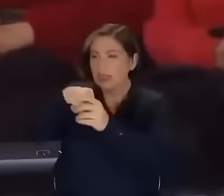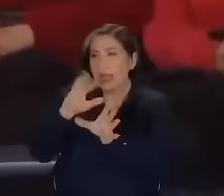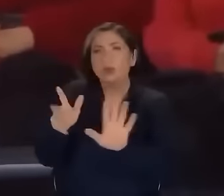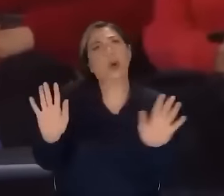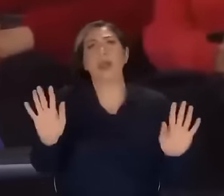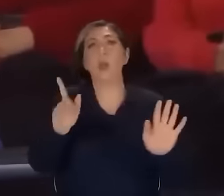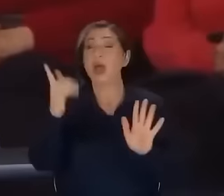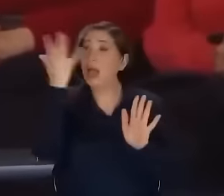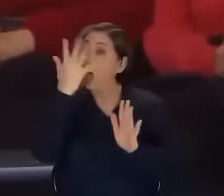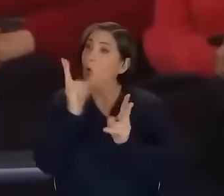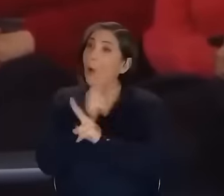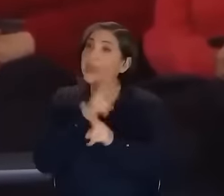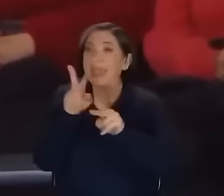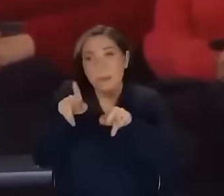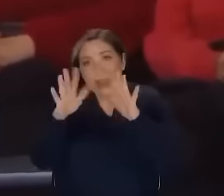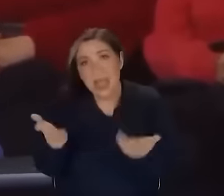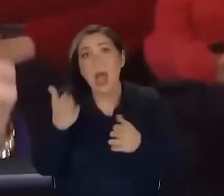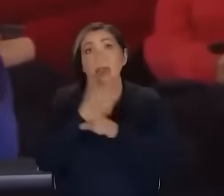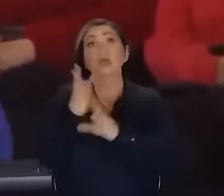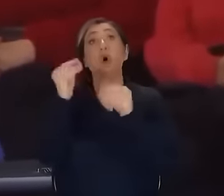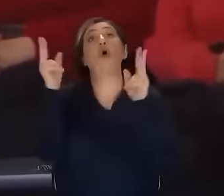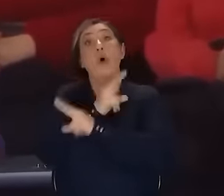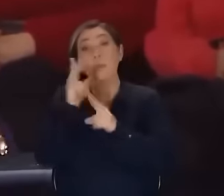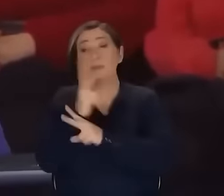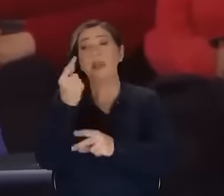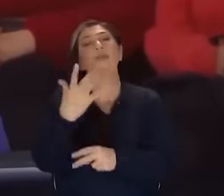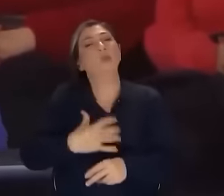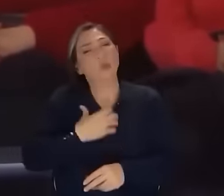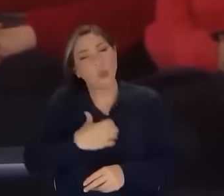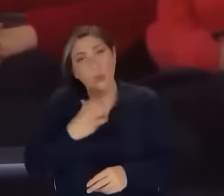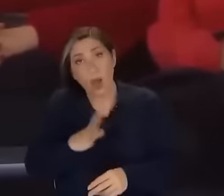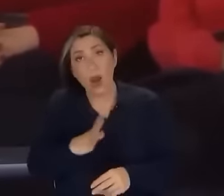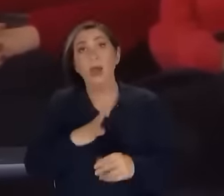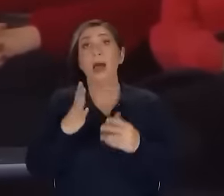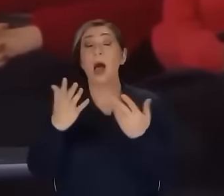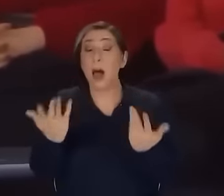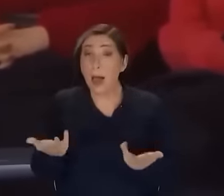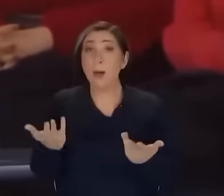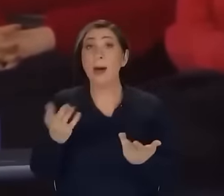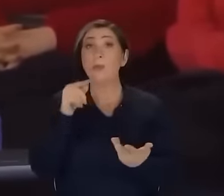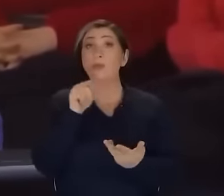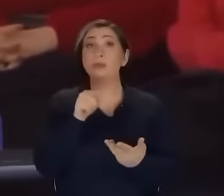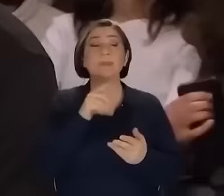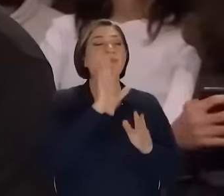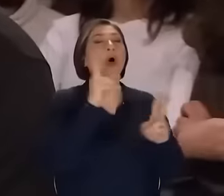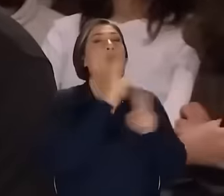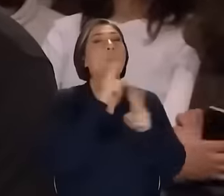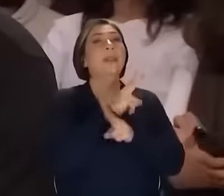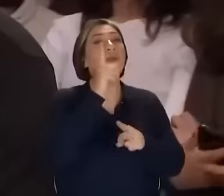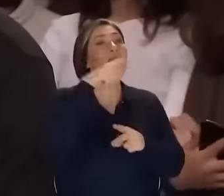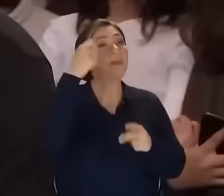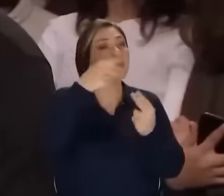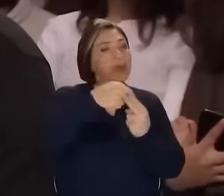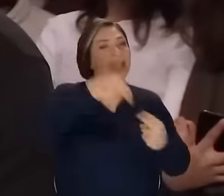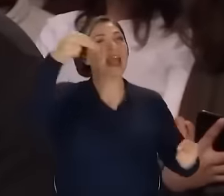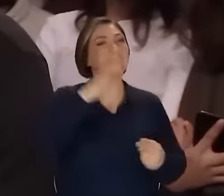birer kara komedi gibidir aslında. Yani çok komiktir, bir yandan çok hüzünlüdür. Eyvallah. Falan filan. Ama ya burada komedi filminin bir macerası